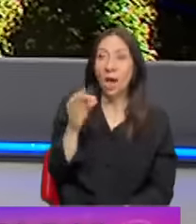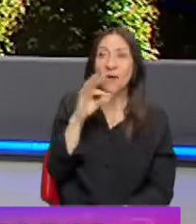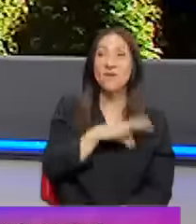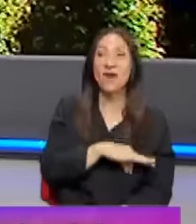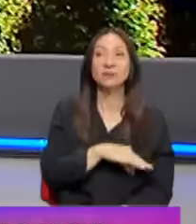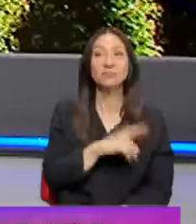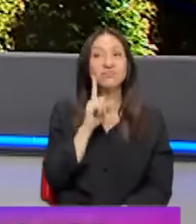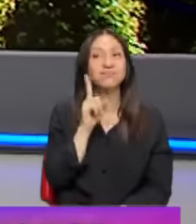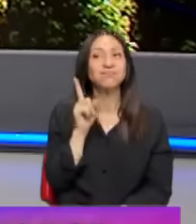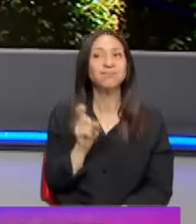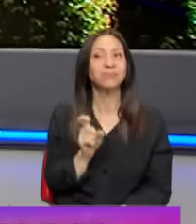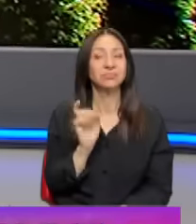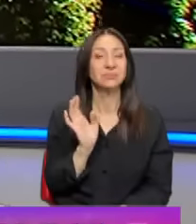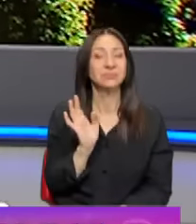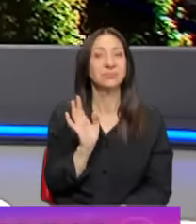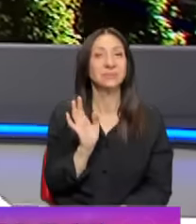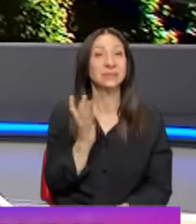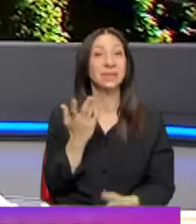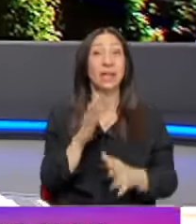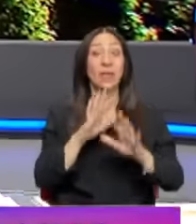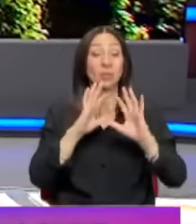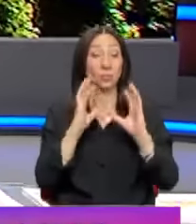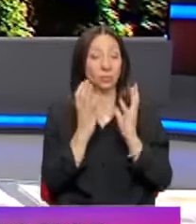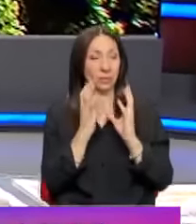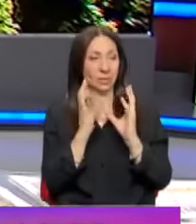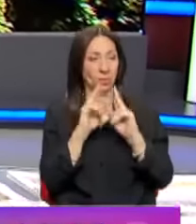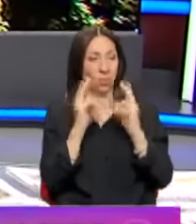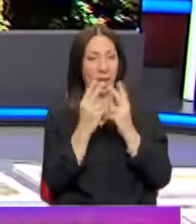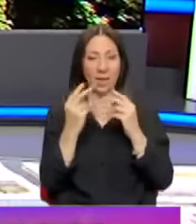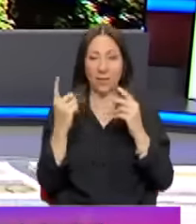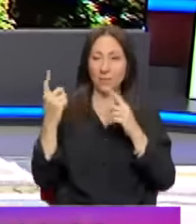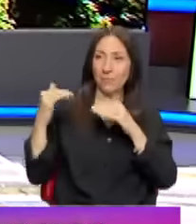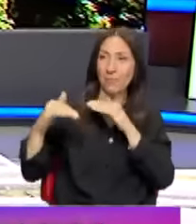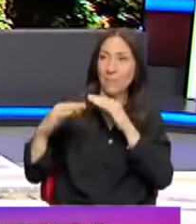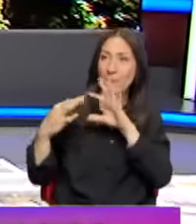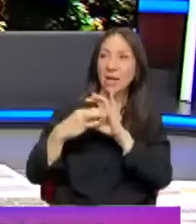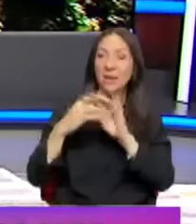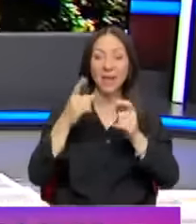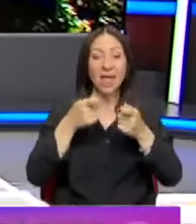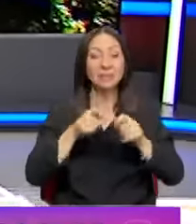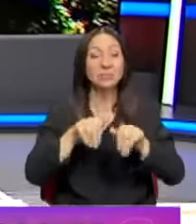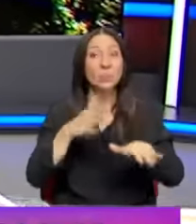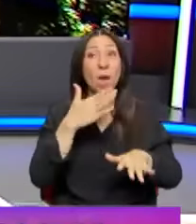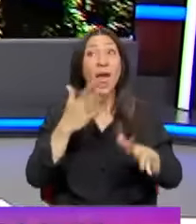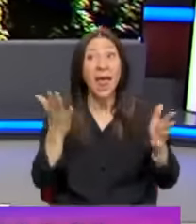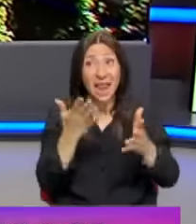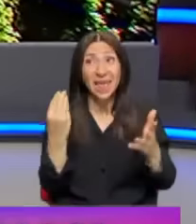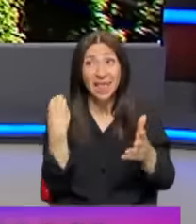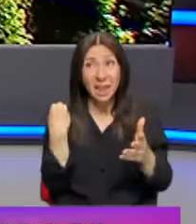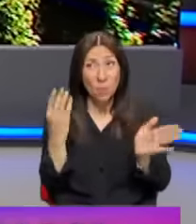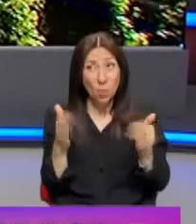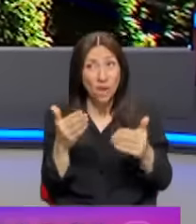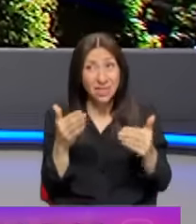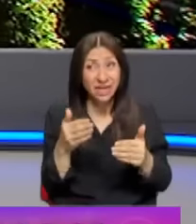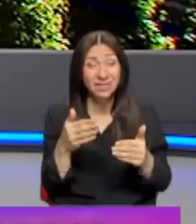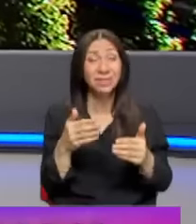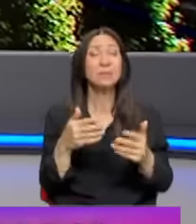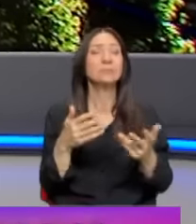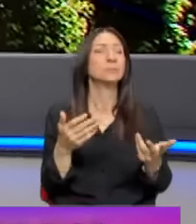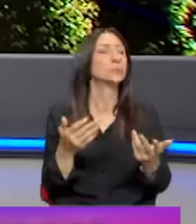bir soru işareti. Zaten evrensel normlarını kaybetmiş bir eğitim sistemimiz var. Hele ki yeni müfredatımız